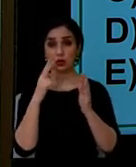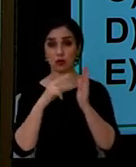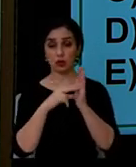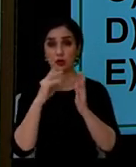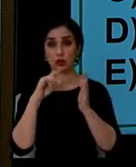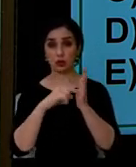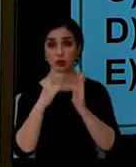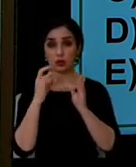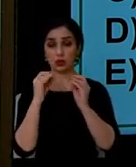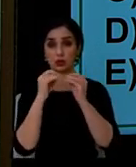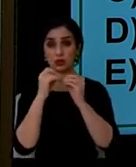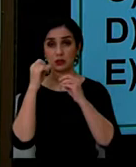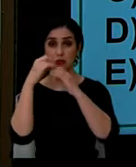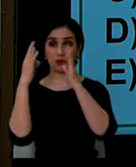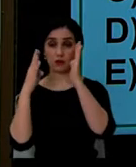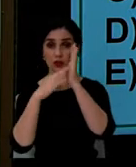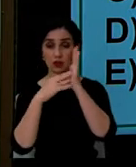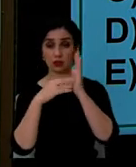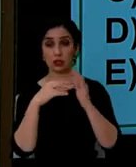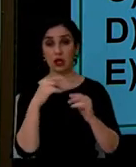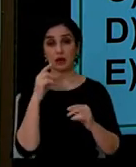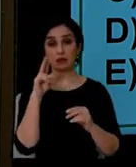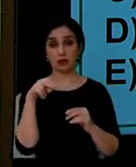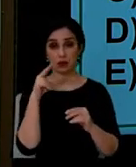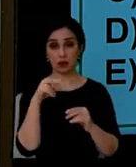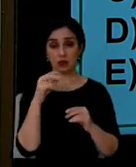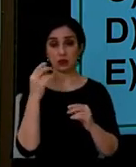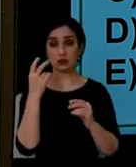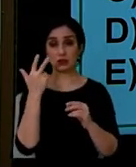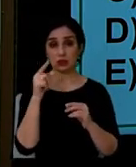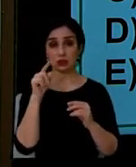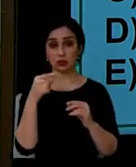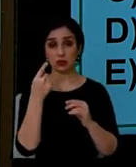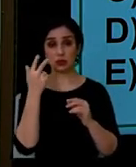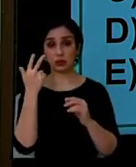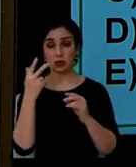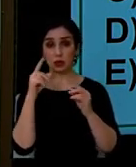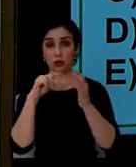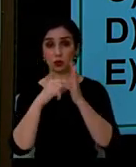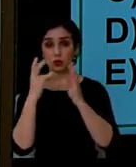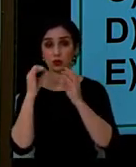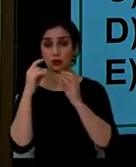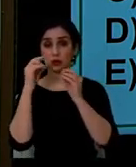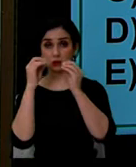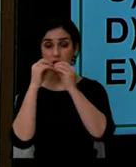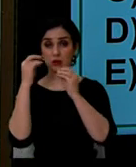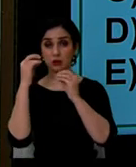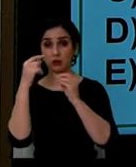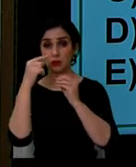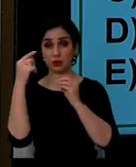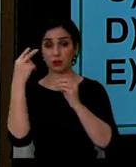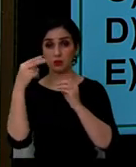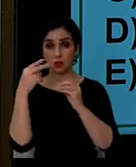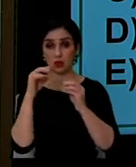4,8 умножить на 10 минус 19. Д 3,3 умножить на 10 минус 20.